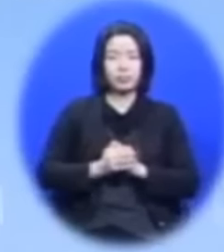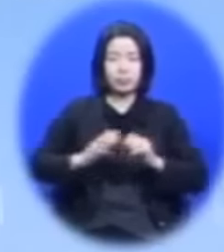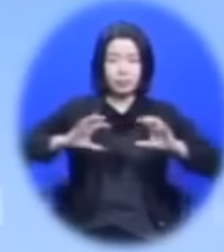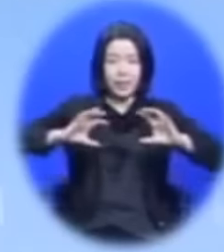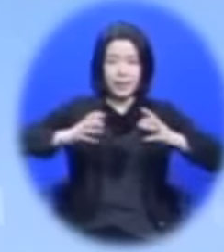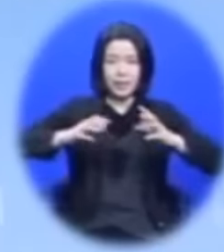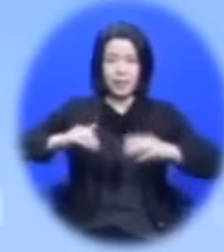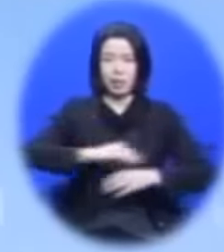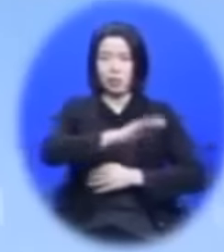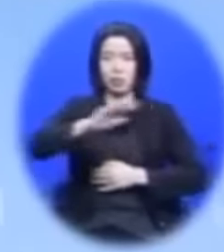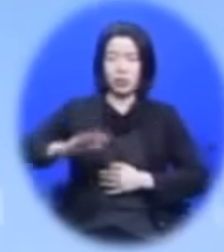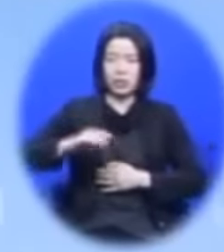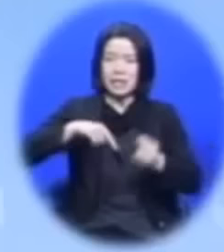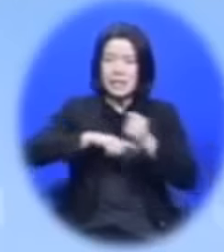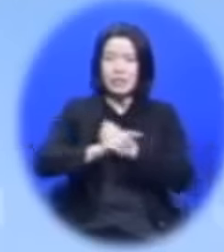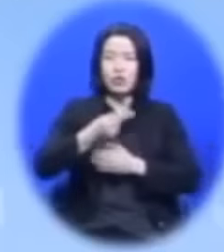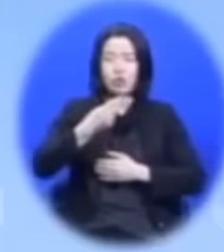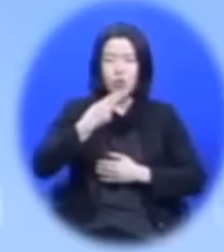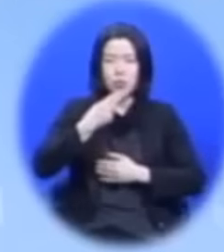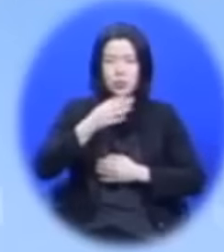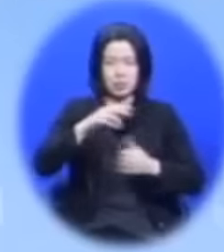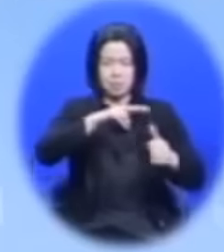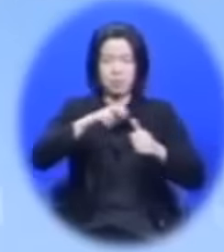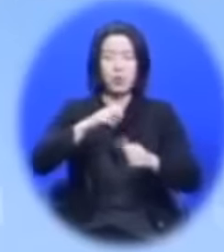세상은 우리를 이유 없이 미워합니다.